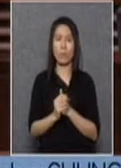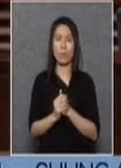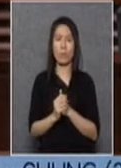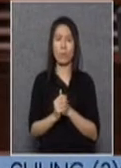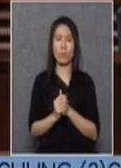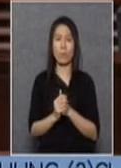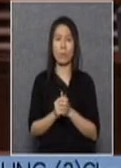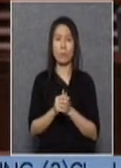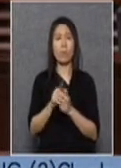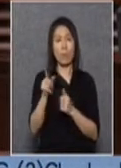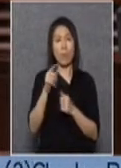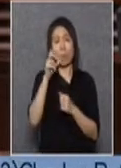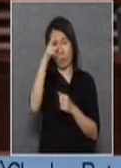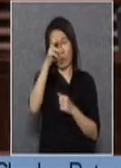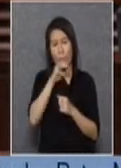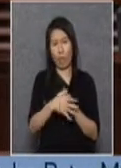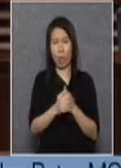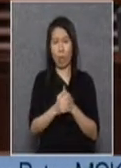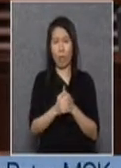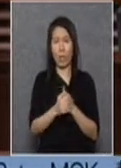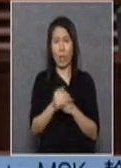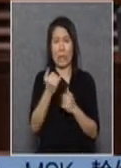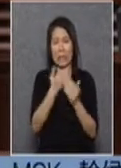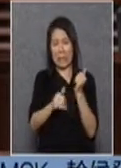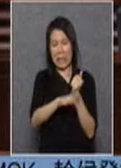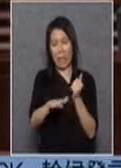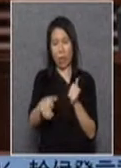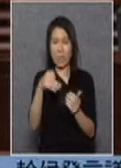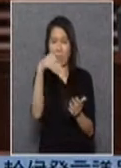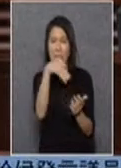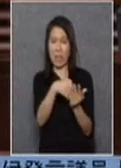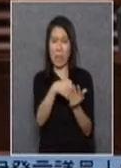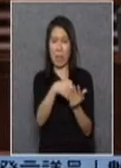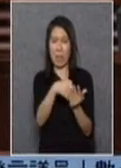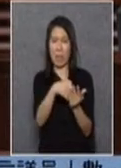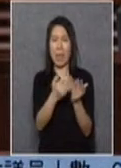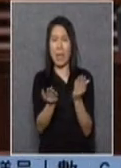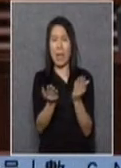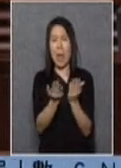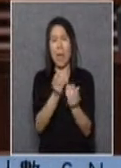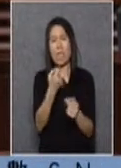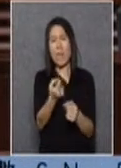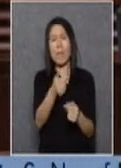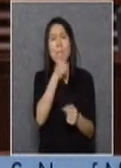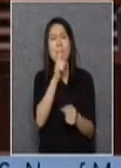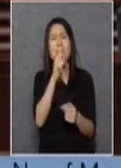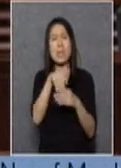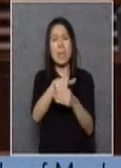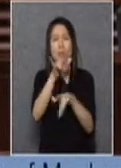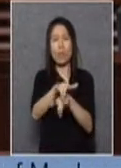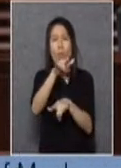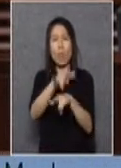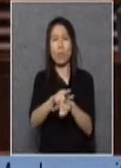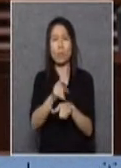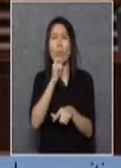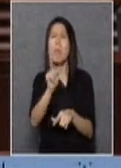他亦都說要子女去簽紙去便利他爸爸媽媽領取綜援，有什麼不妥